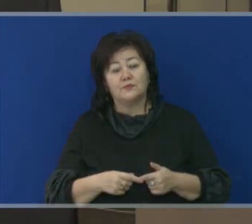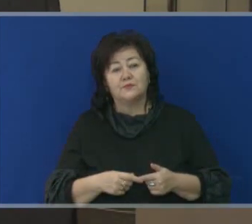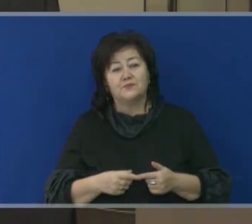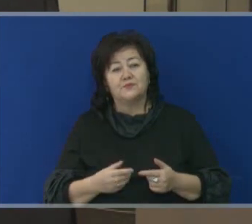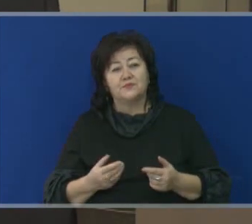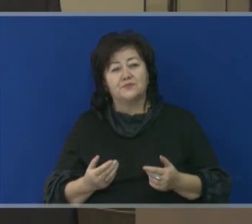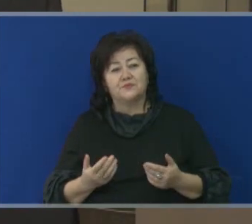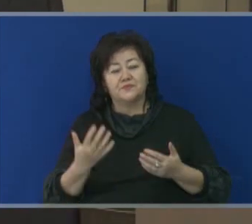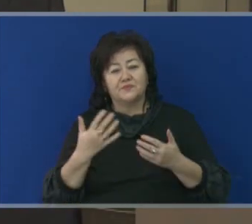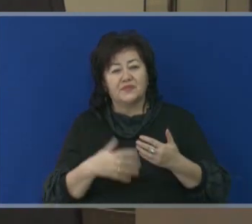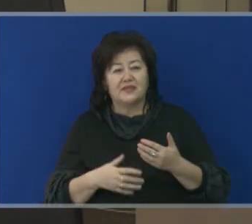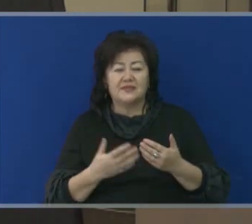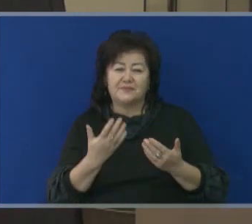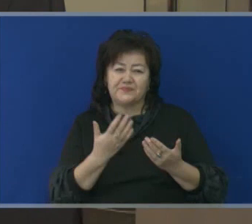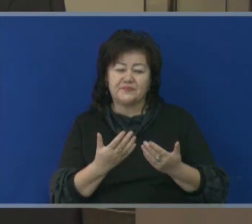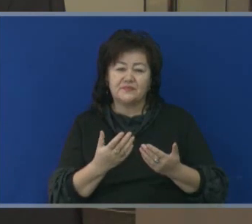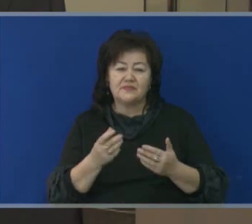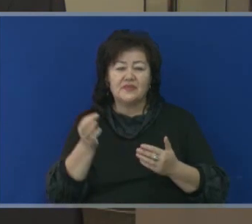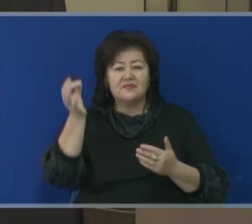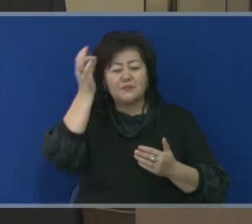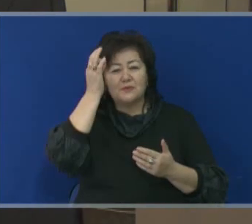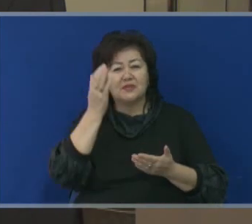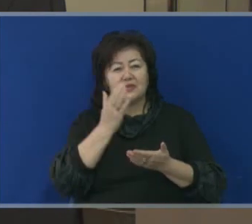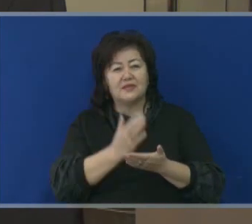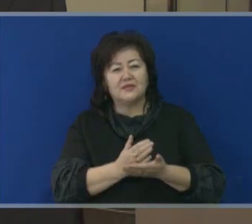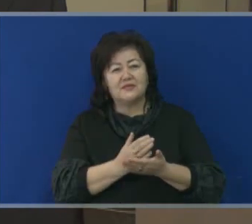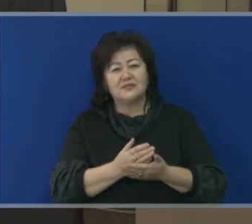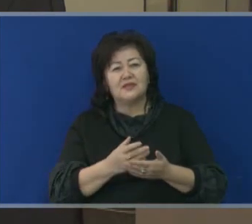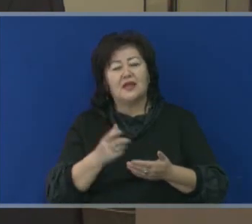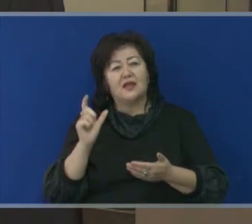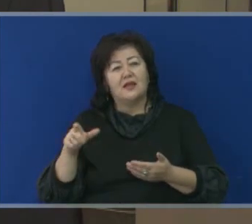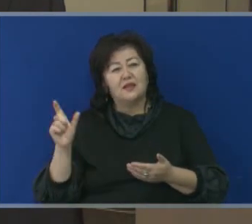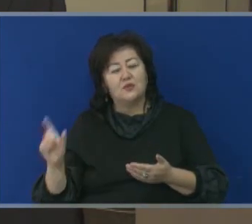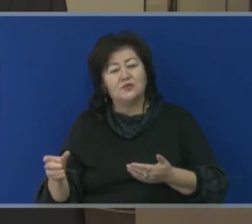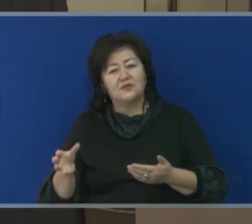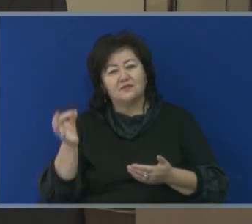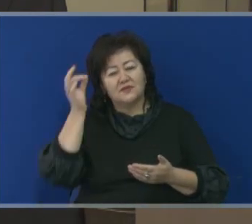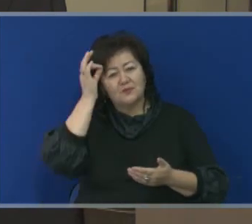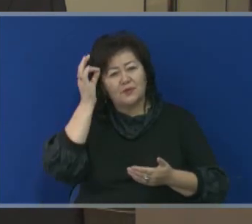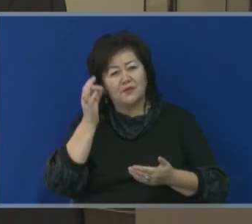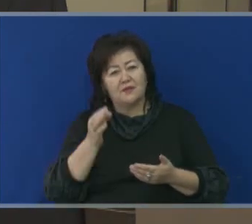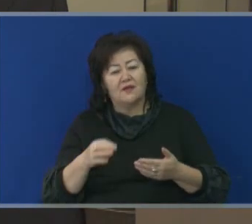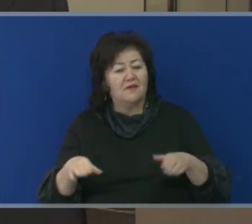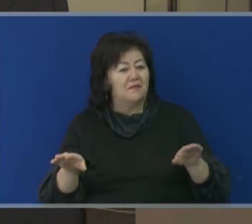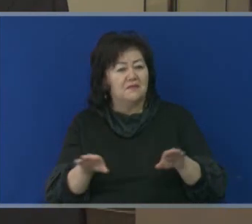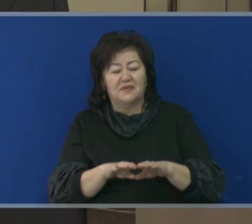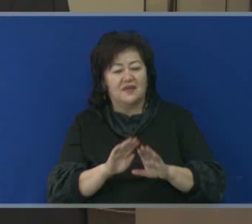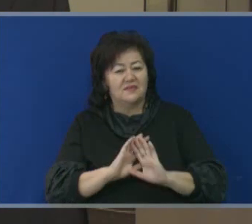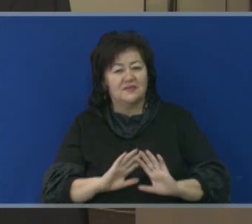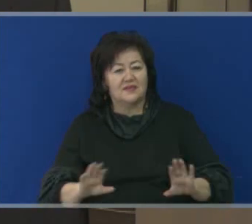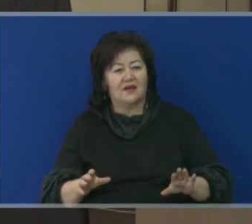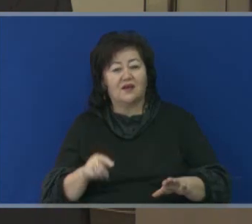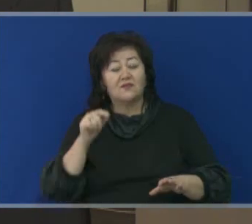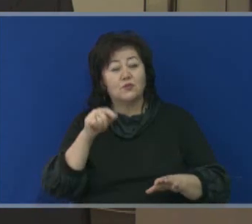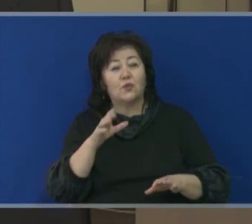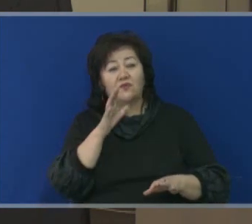Среди этих воспоминаний есть Архам Искакула, Ниязбек и другие ахсакалы. Все эти воспоминания не соответствовали идеологии того времени.